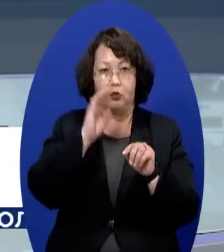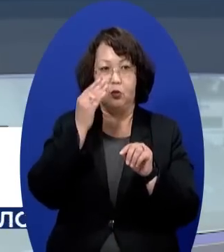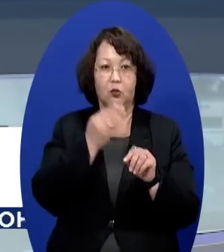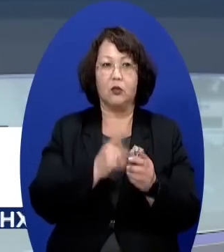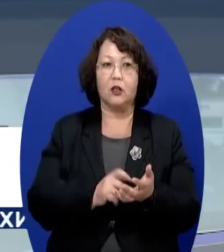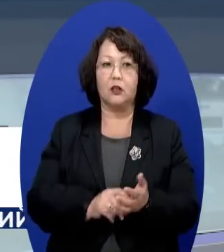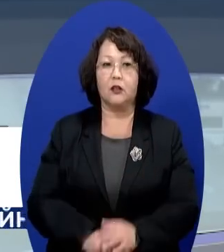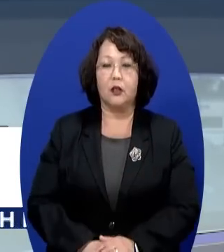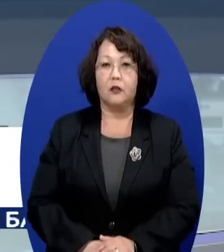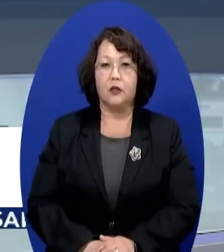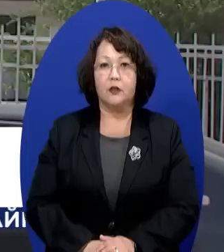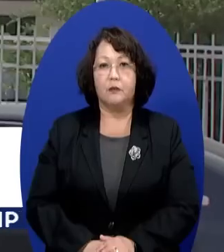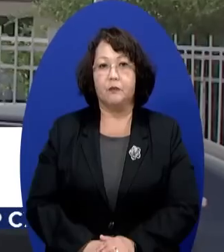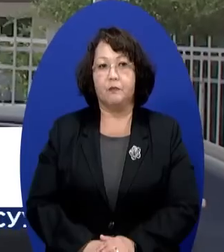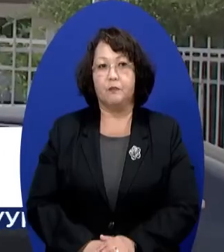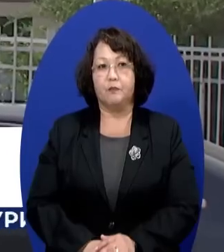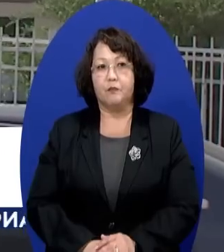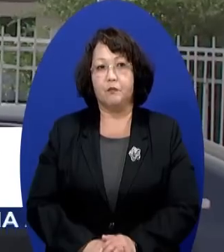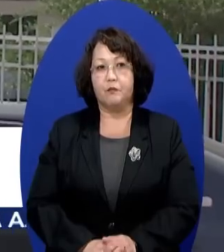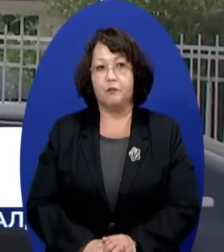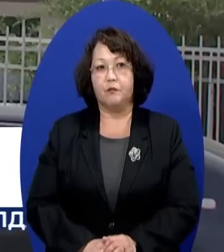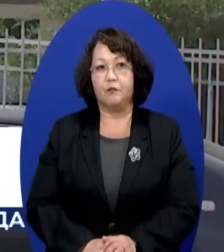багийнхан үзэж байна.